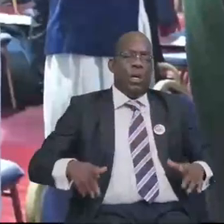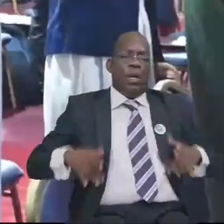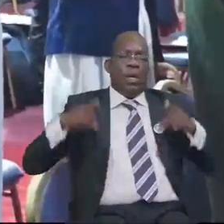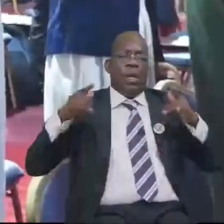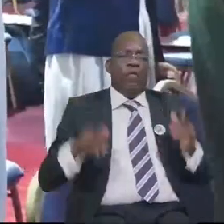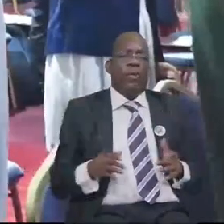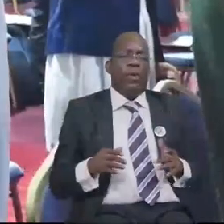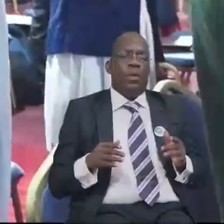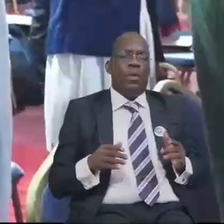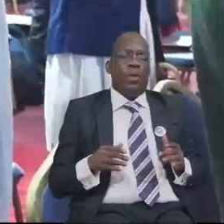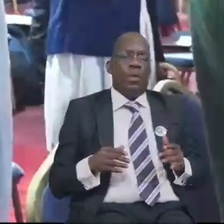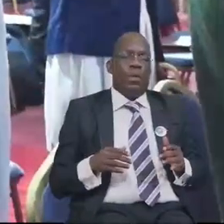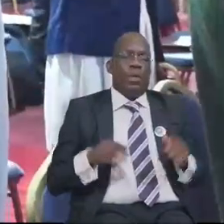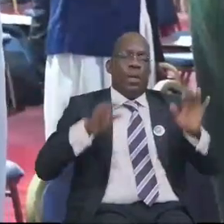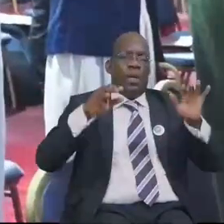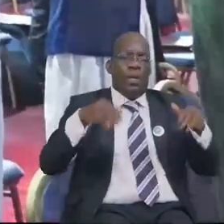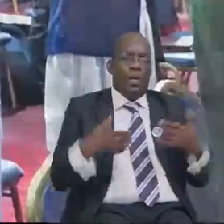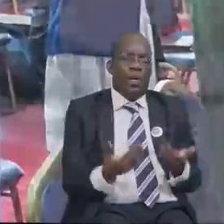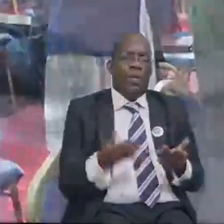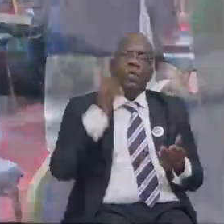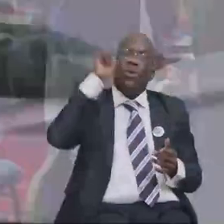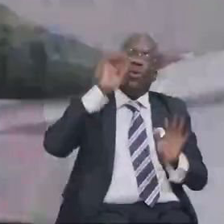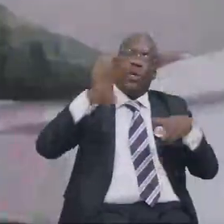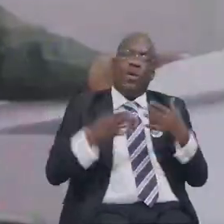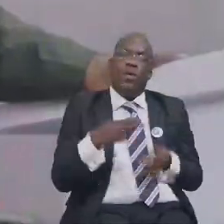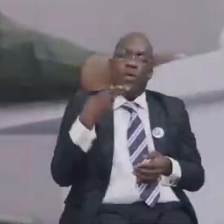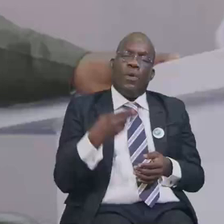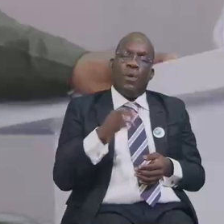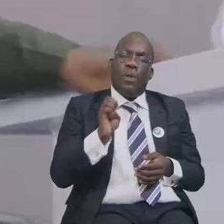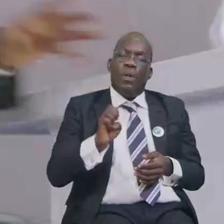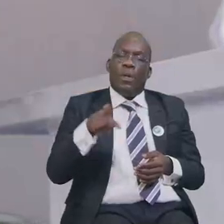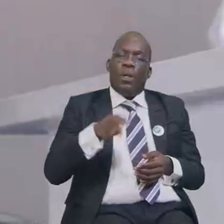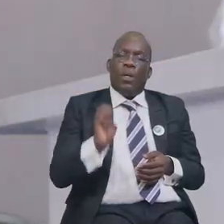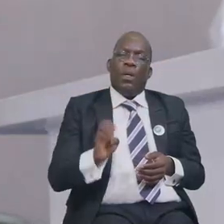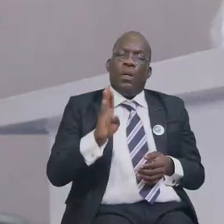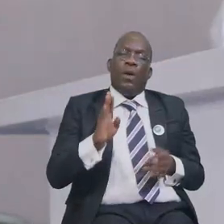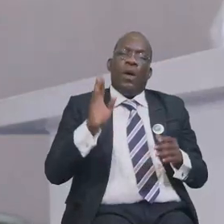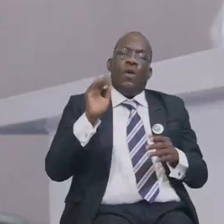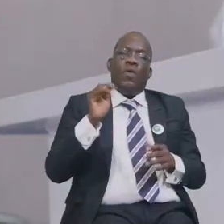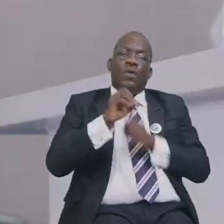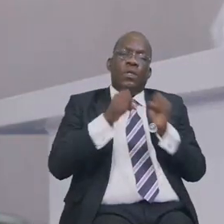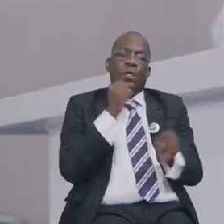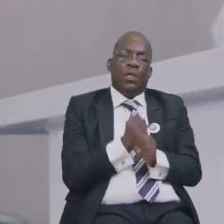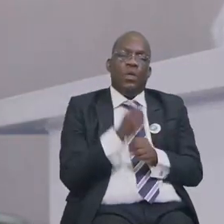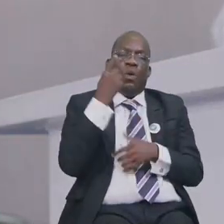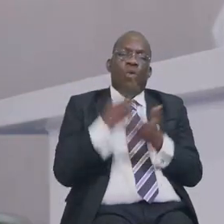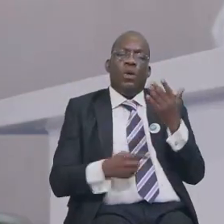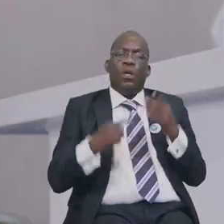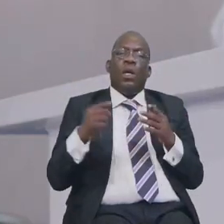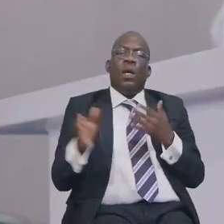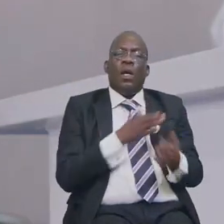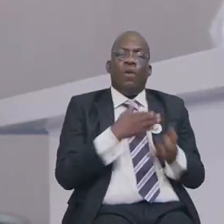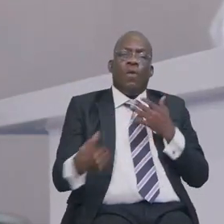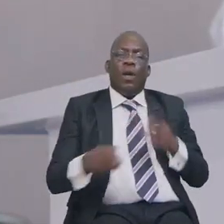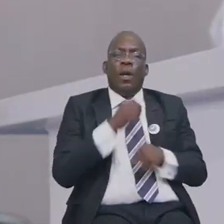Tu as donné à Ézéchias 15 ans complémentaires. Quel que soit le nombre d'années que tu veux donner en